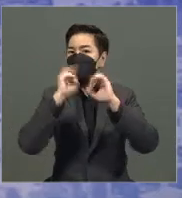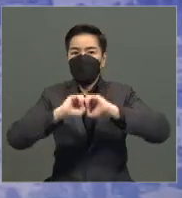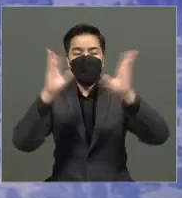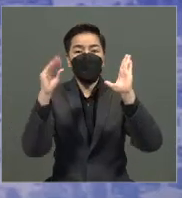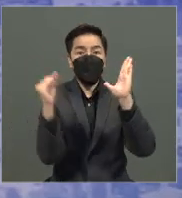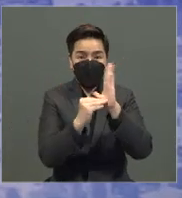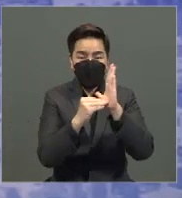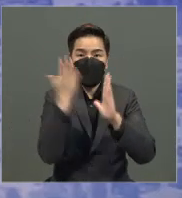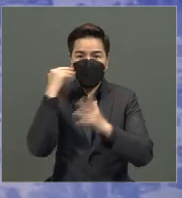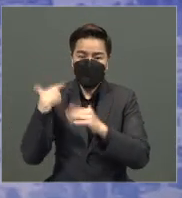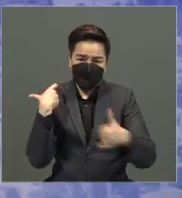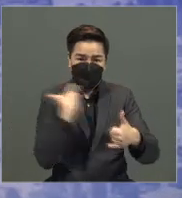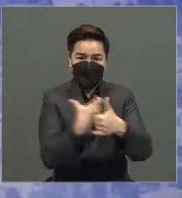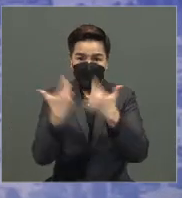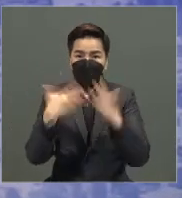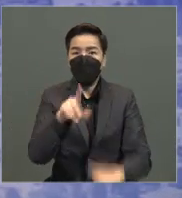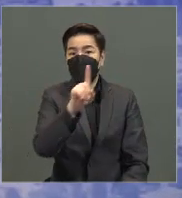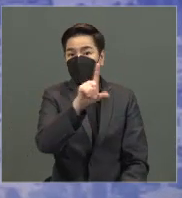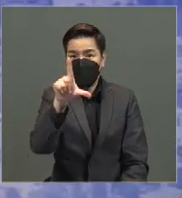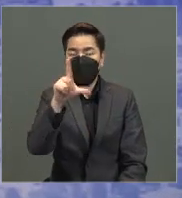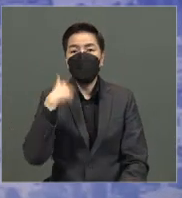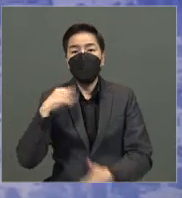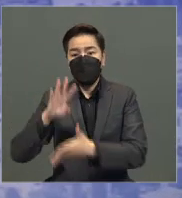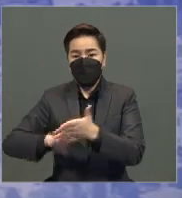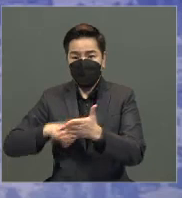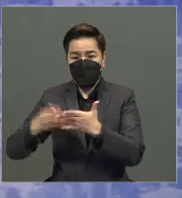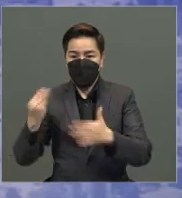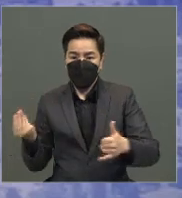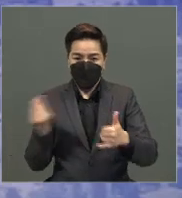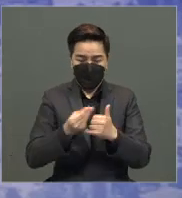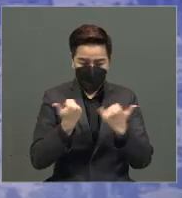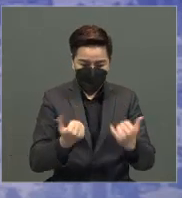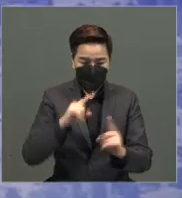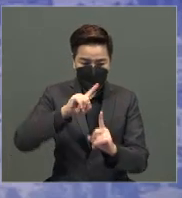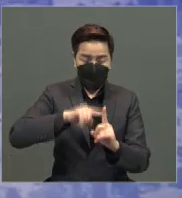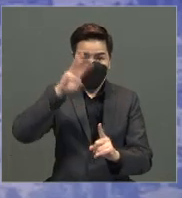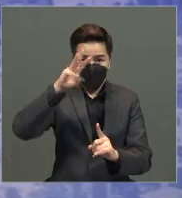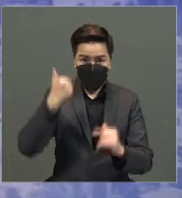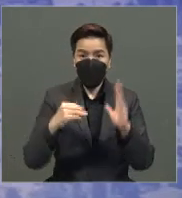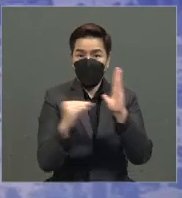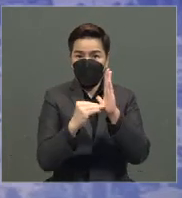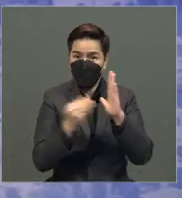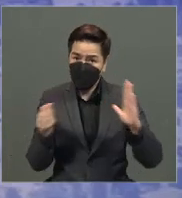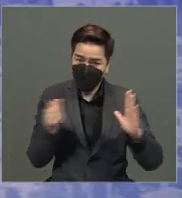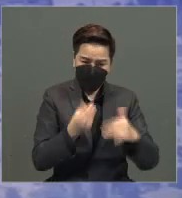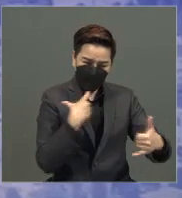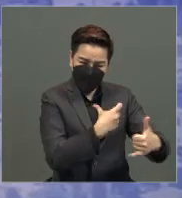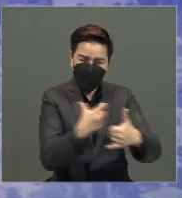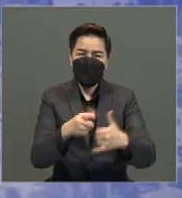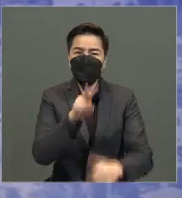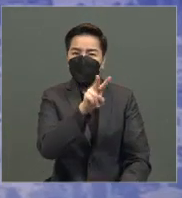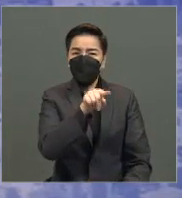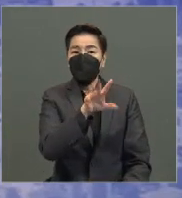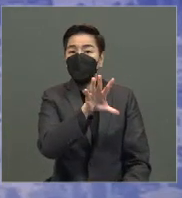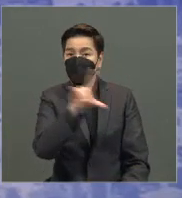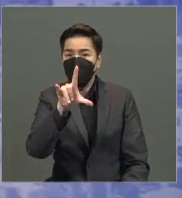ครับที่ผ่านมาเราฉีดไปแล้ว1ล้านโดสแล้วก็ตามแผนก็คือในเดือนมิถุนายนจะฉีดให้ได้อย่างน้อย 2.5